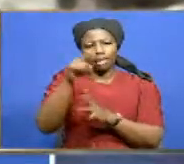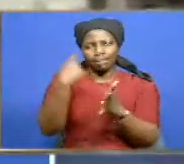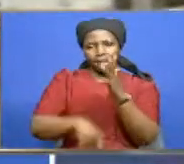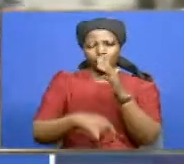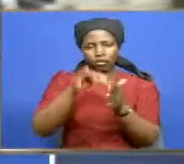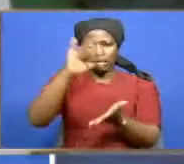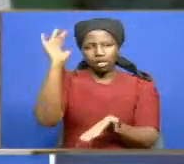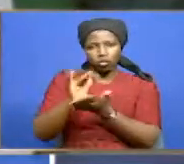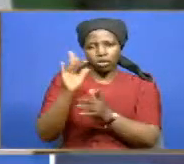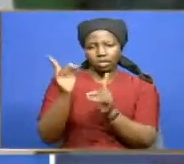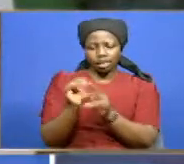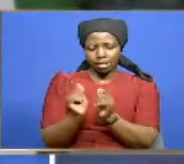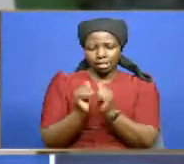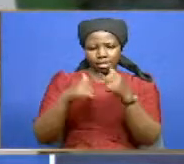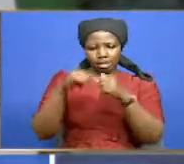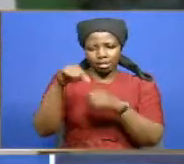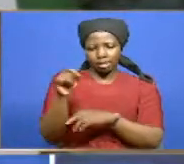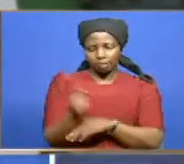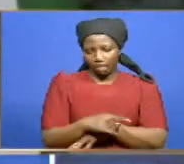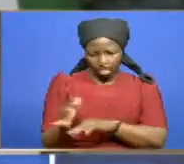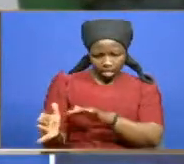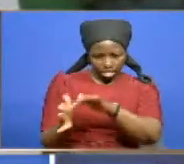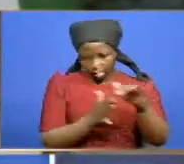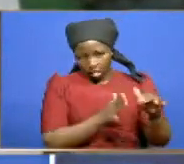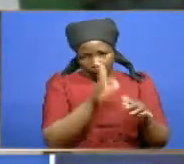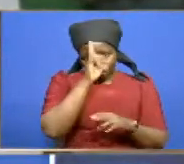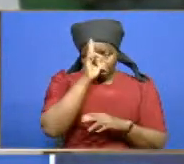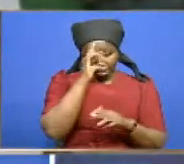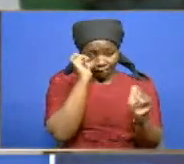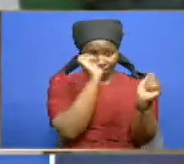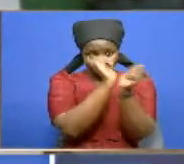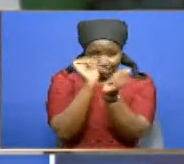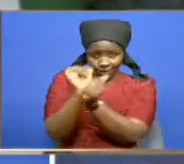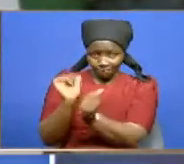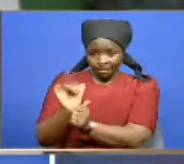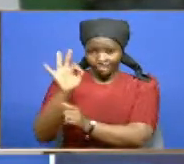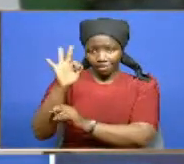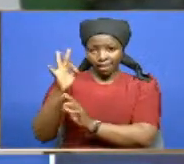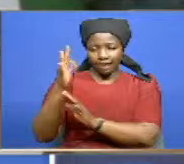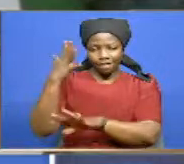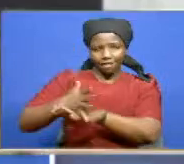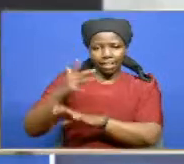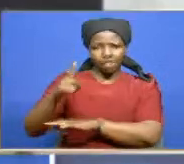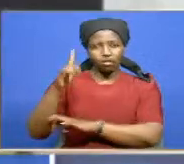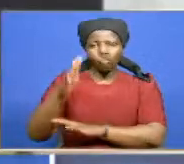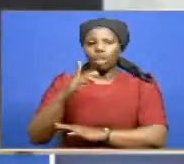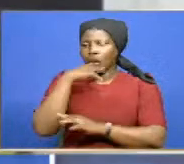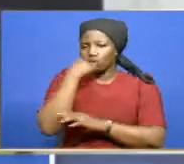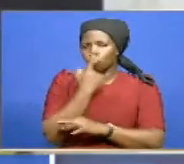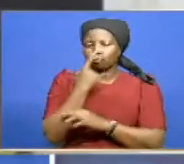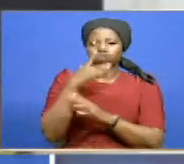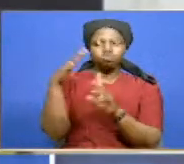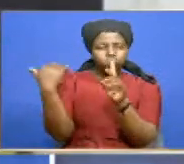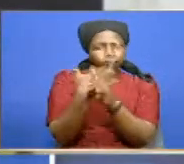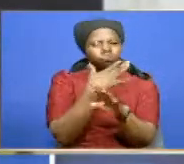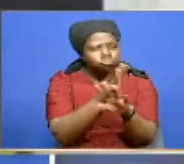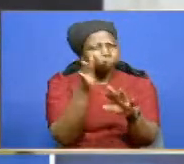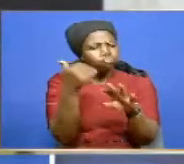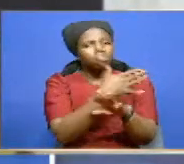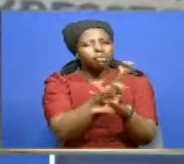16 mwezi huu. Hatimaye, polisi wamewatia mbaroni mawakili watatu bandia wanaodaiwa kuwa wamekuwa wakiwahadai